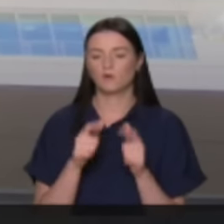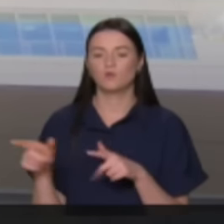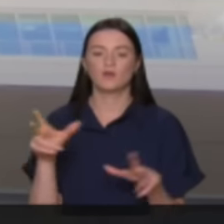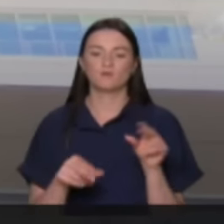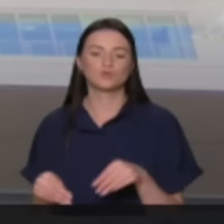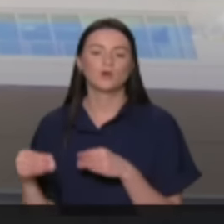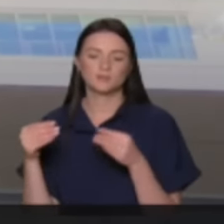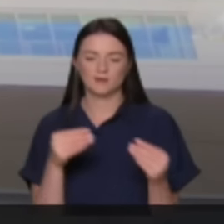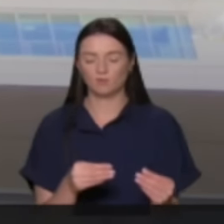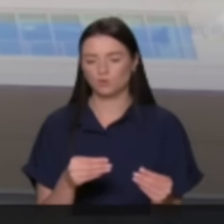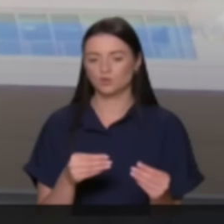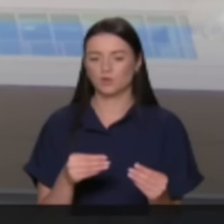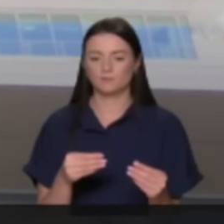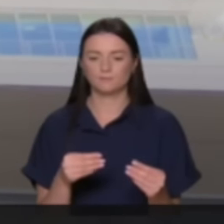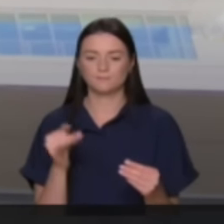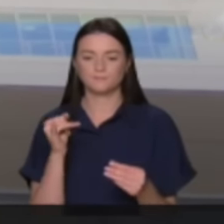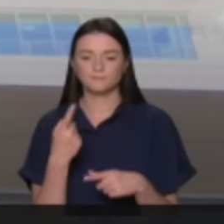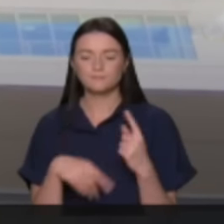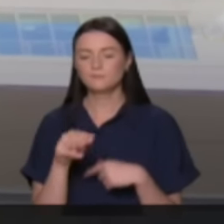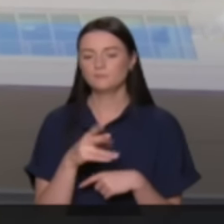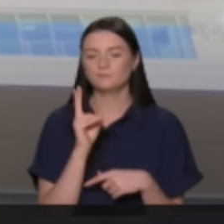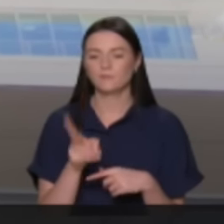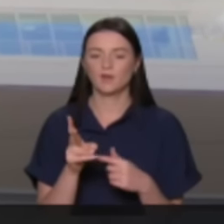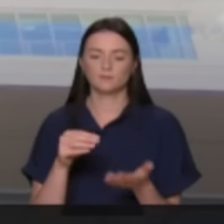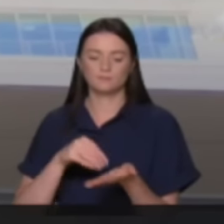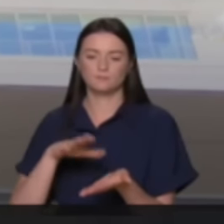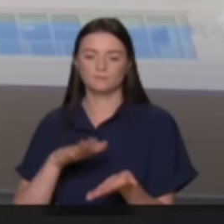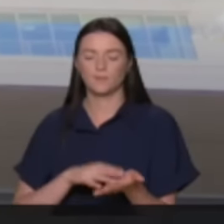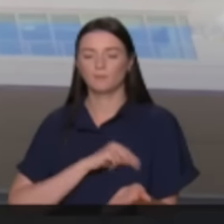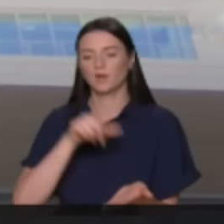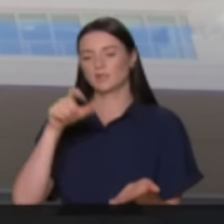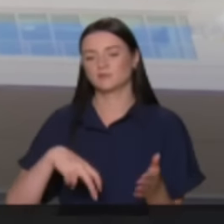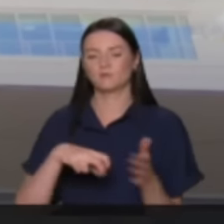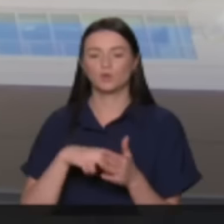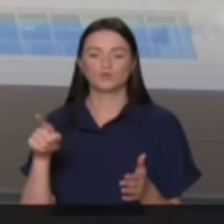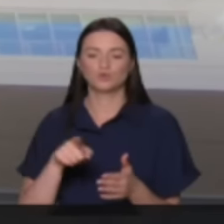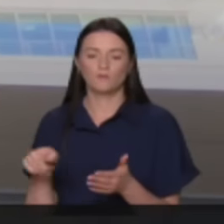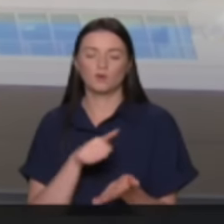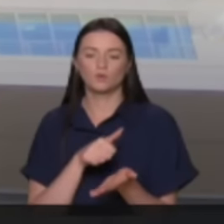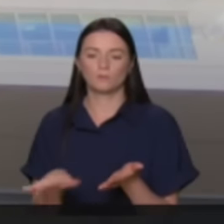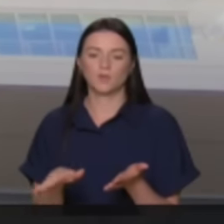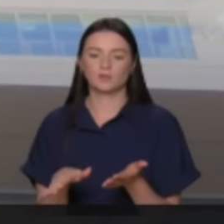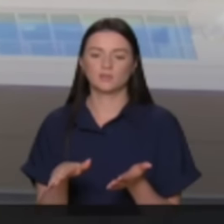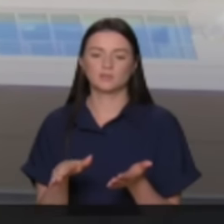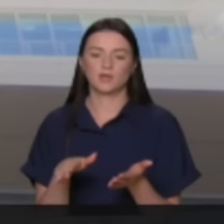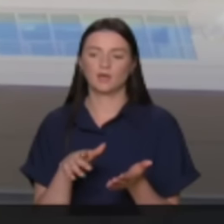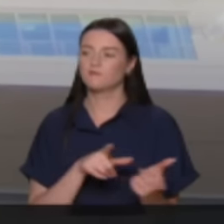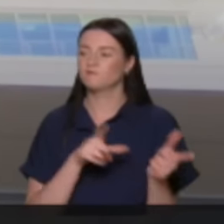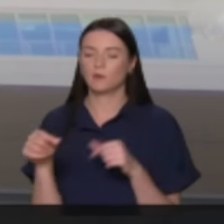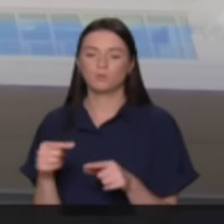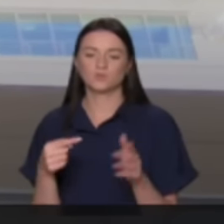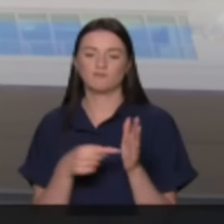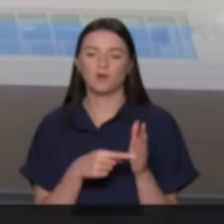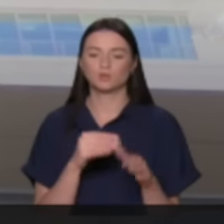врученою, оскільки повертається до ТЦК з відміткою працівника пошти, що там адресат відмовився, вибув за вказаною адресою, а не